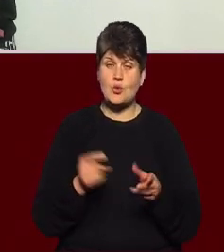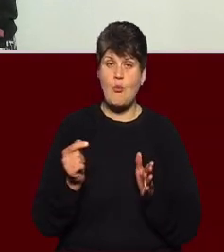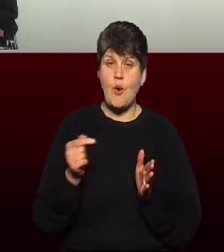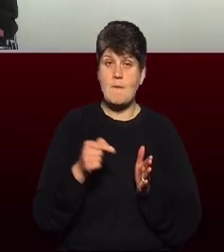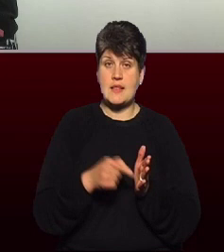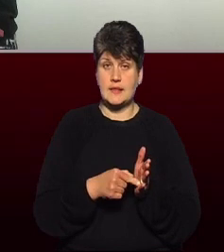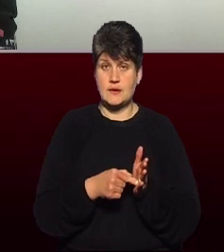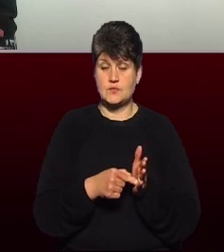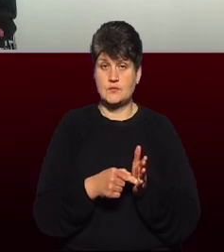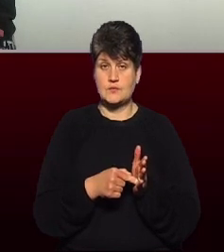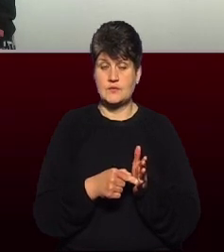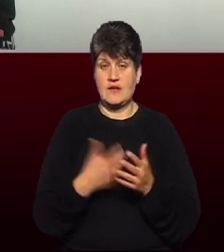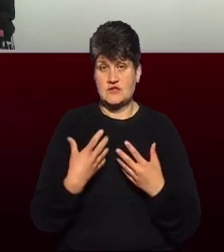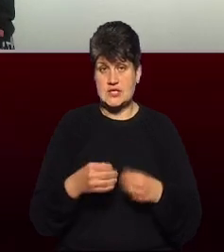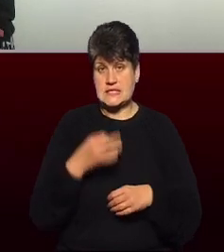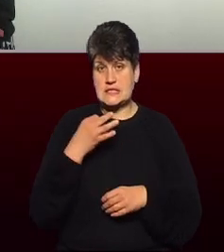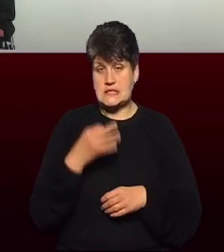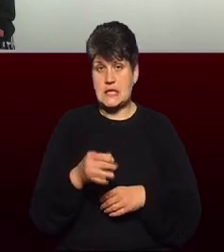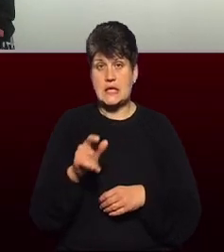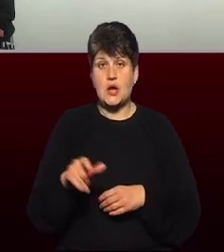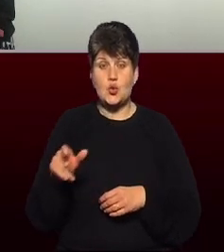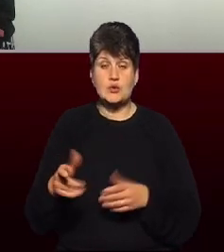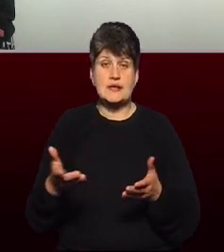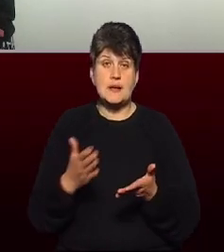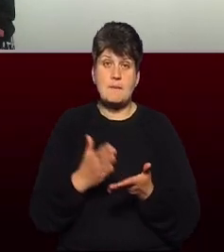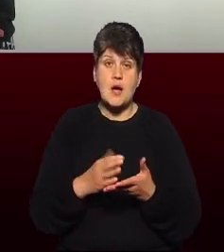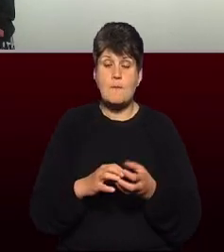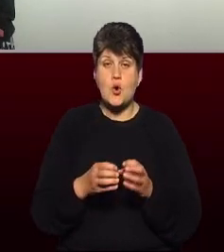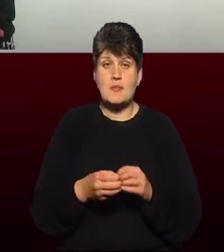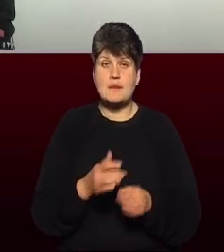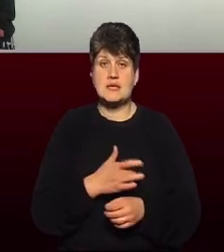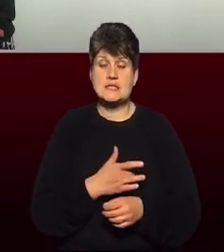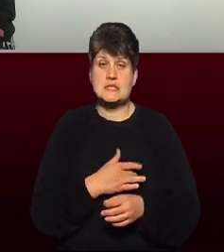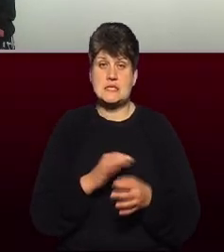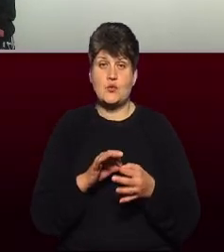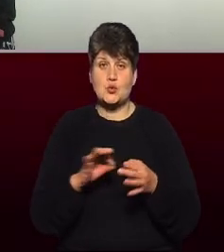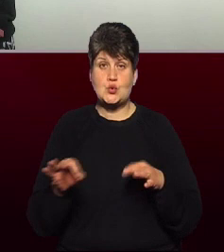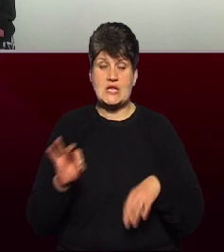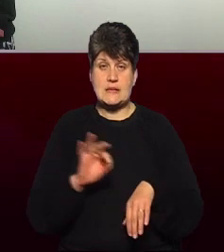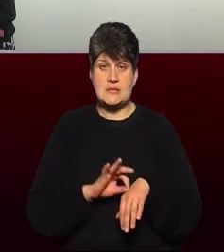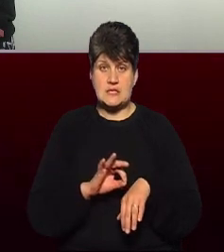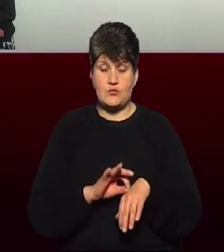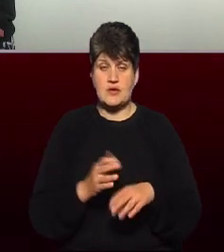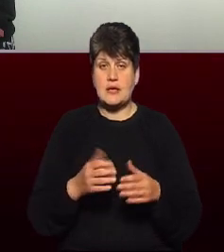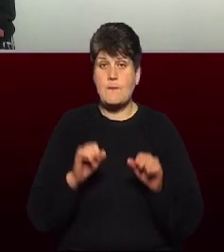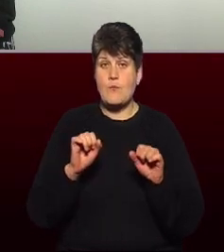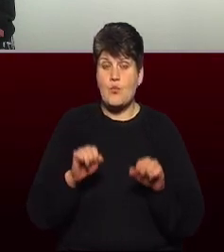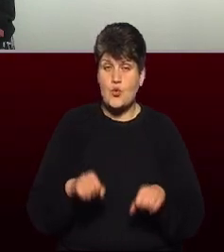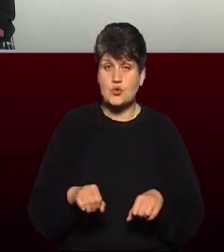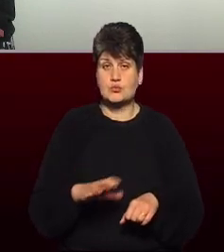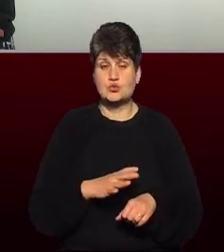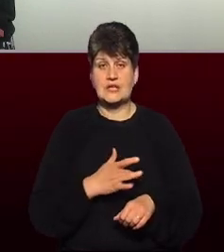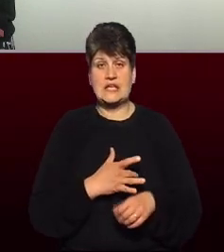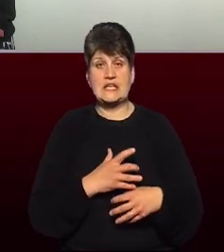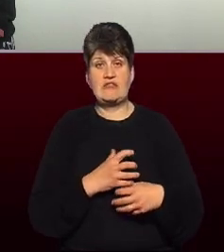я вже сказала, напевно, люди, які мають проблеми з серцево-судинними захворюваннями, які, можливо, перенесли інфаркти, інсульти, які